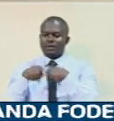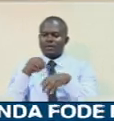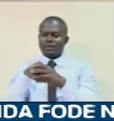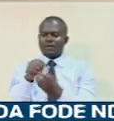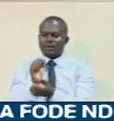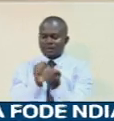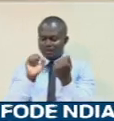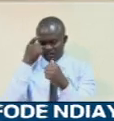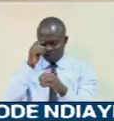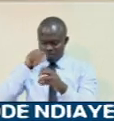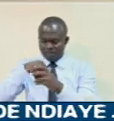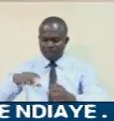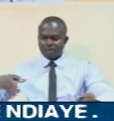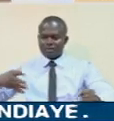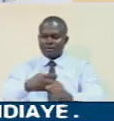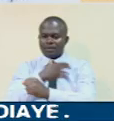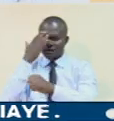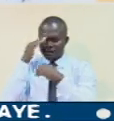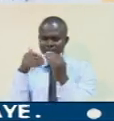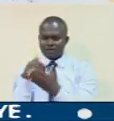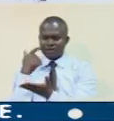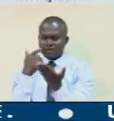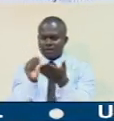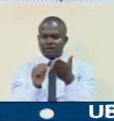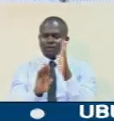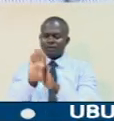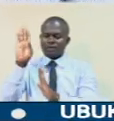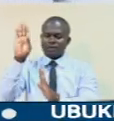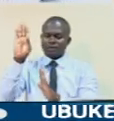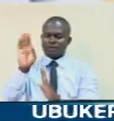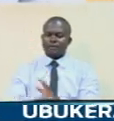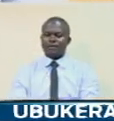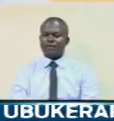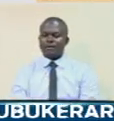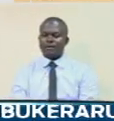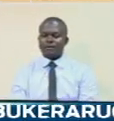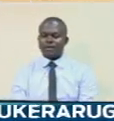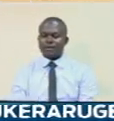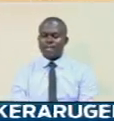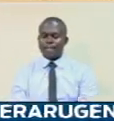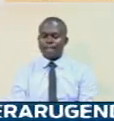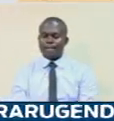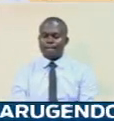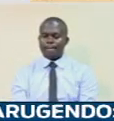za leta zikwiye gushyiramo imbaraga kugira ngo imibereho yabo itezwe imbere. Kwizera Jean Patrick, i Kigali.